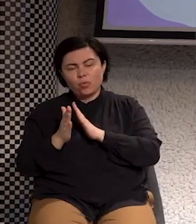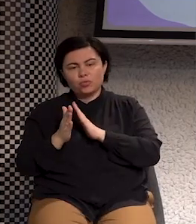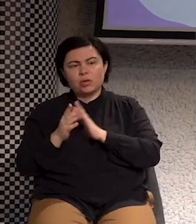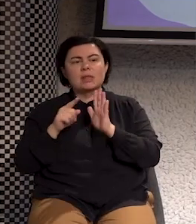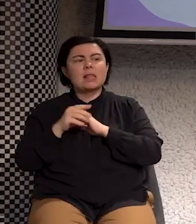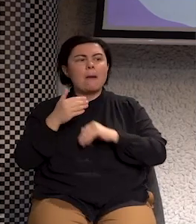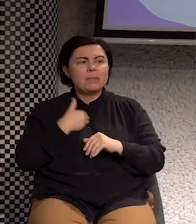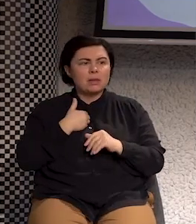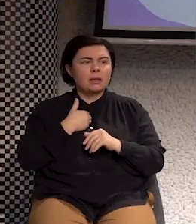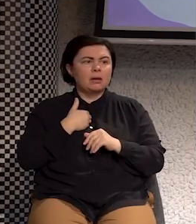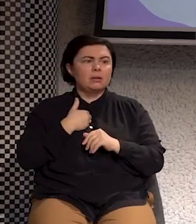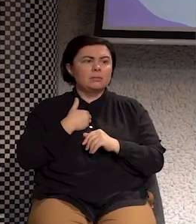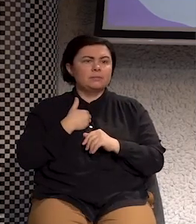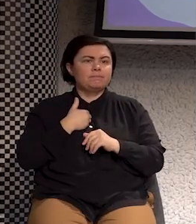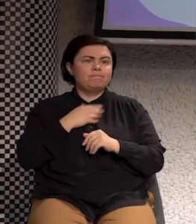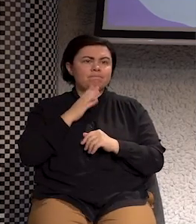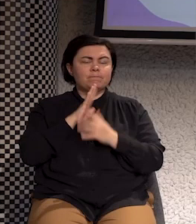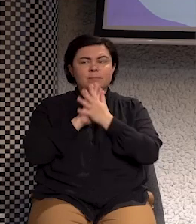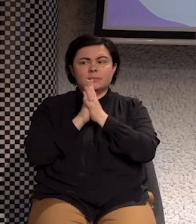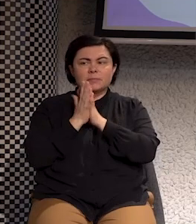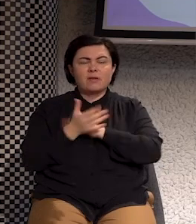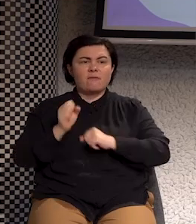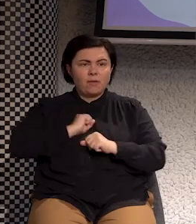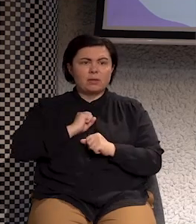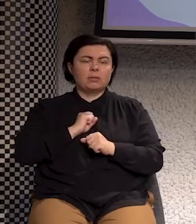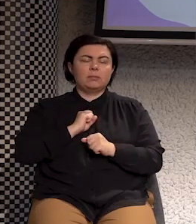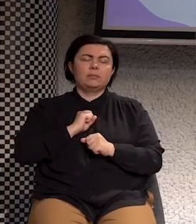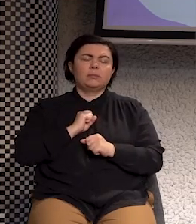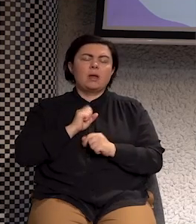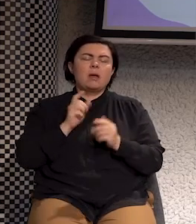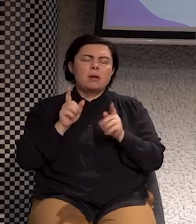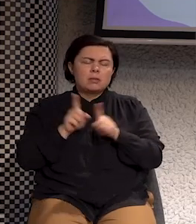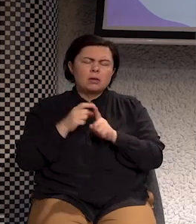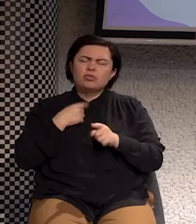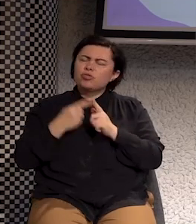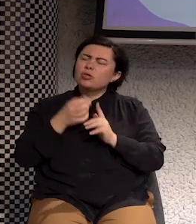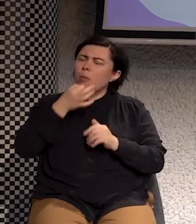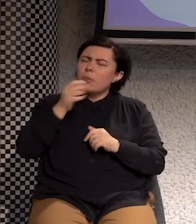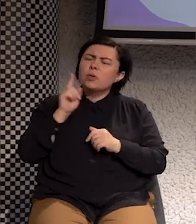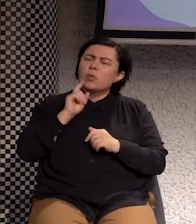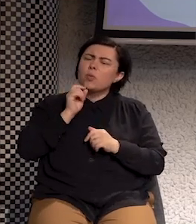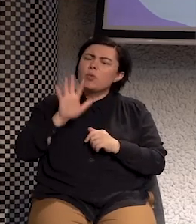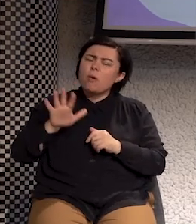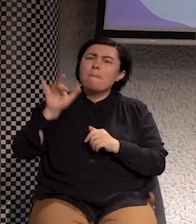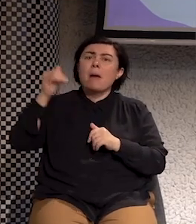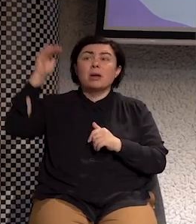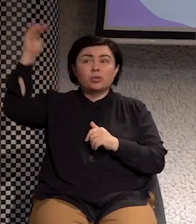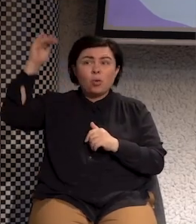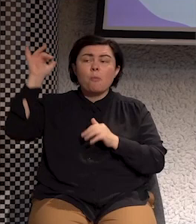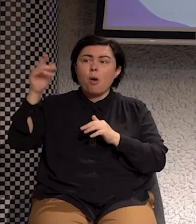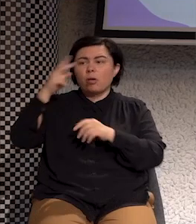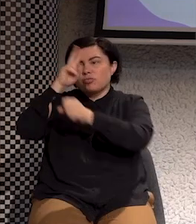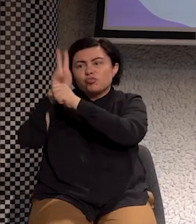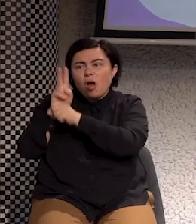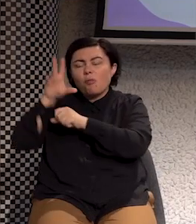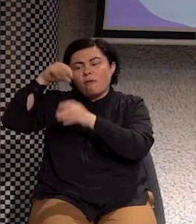dla mnie jest też jakieś takie przejście, myślę, fajne, że my też często pytamy chłopaków, czy oni mają jakichś dorosłych, którym mogą zaufać